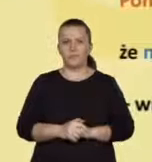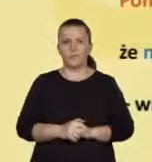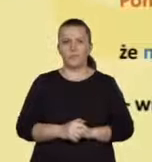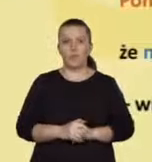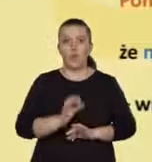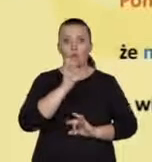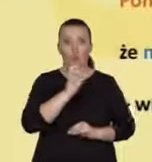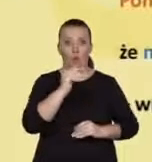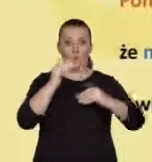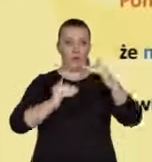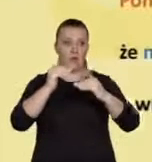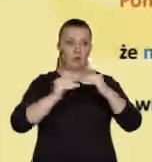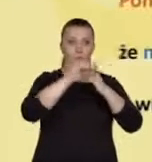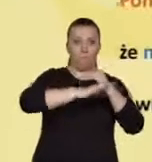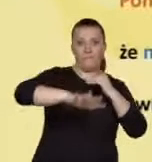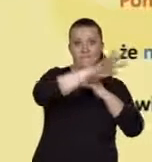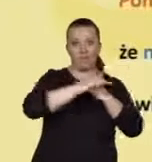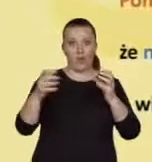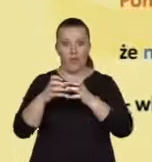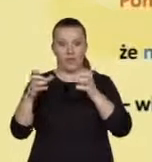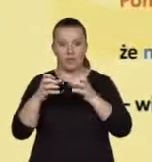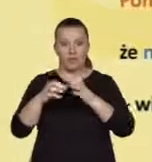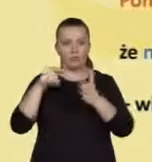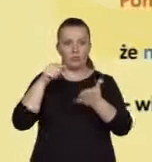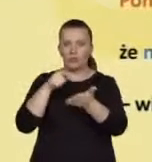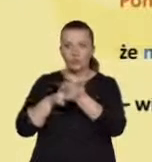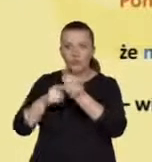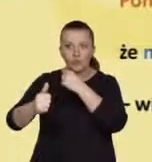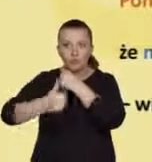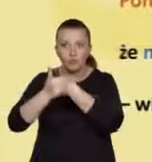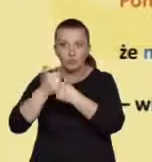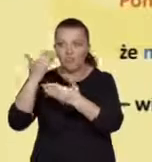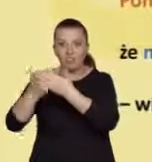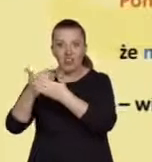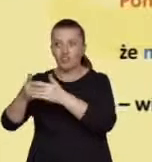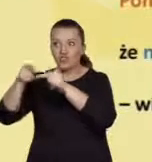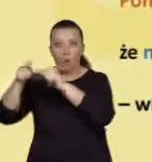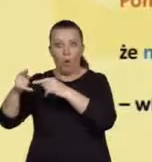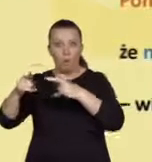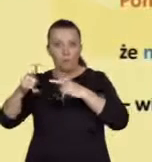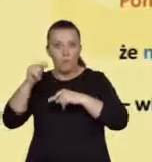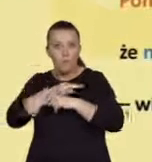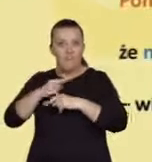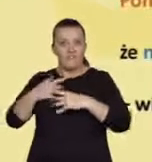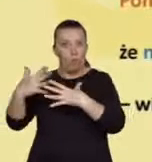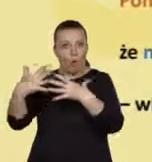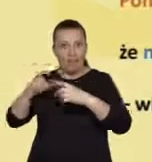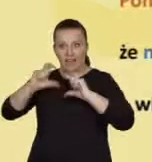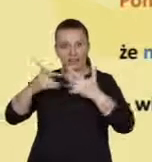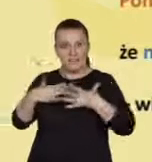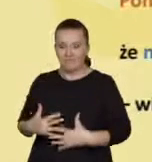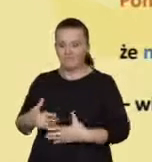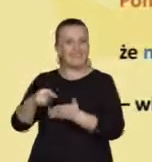do objętości ciała parzydełkowców wcale nie jest przyczyną tego, że oddychają one całą powierzchnią ciała. Jest to błąd logiczny